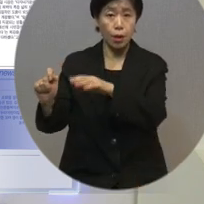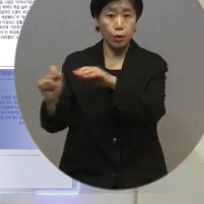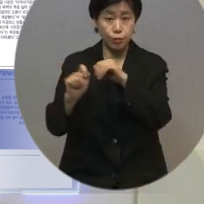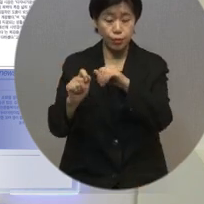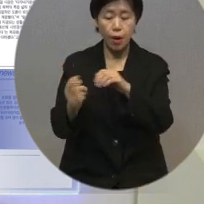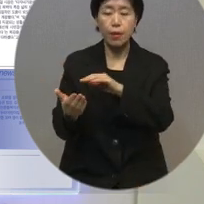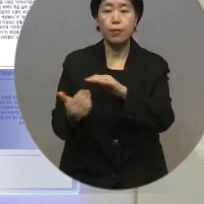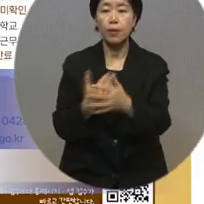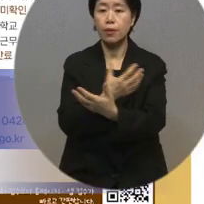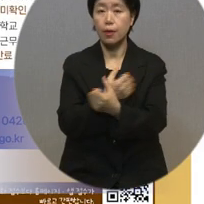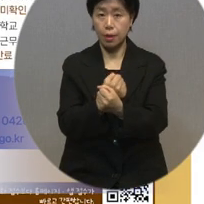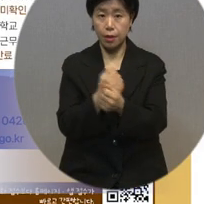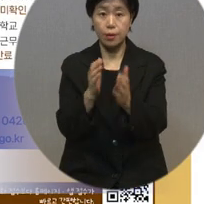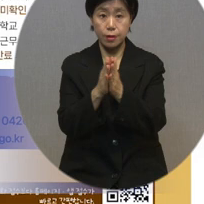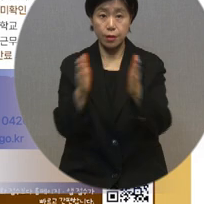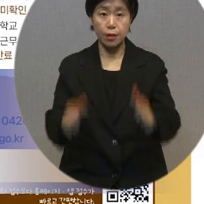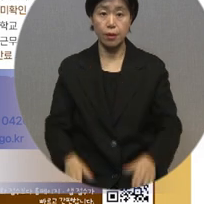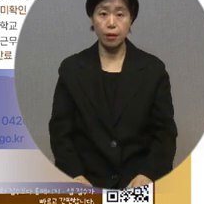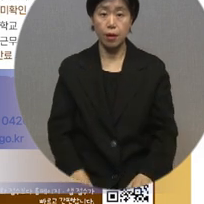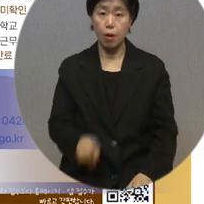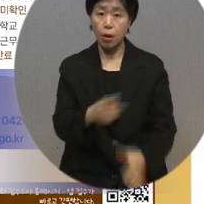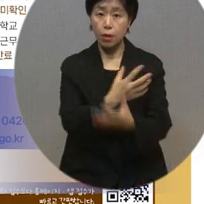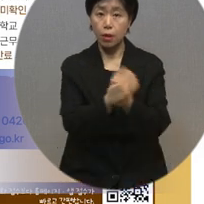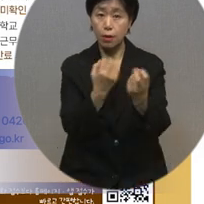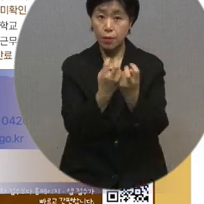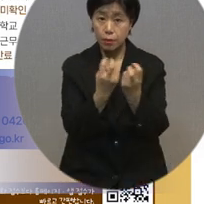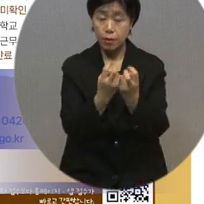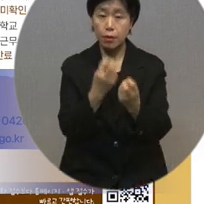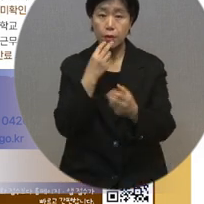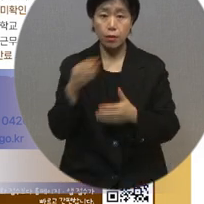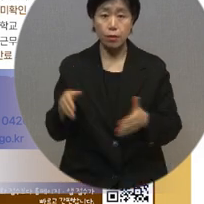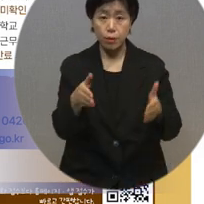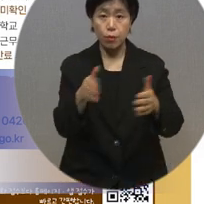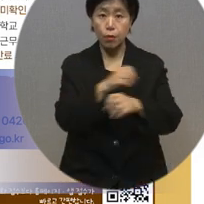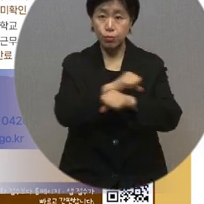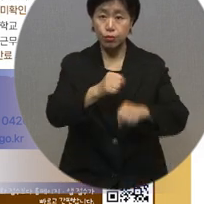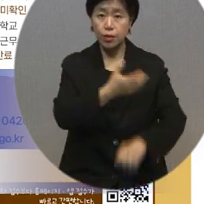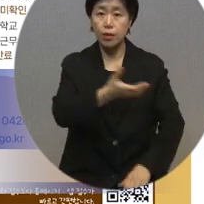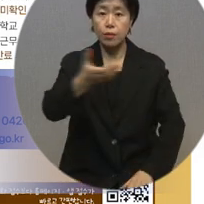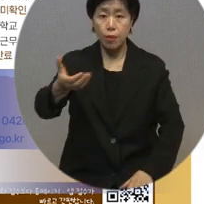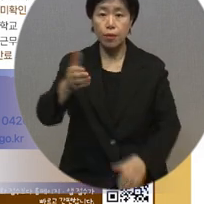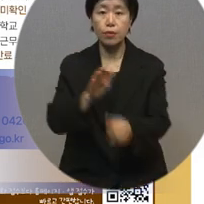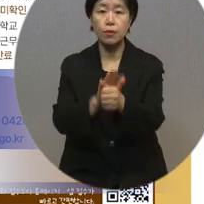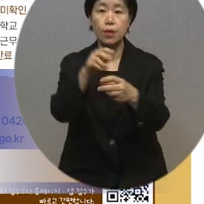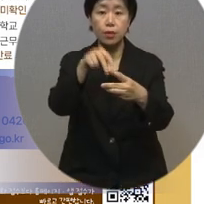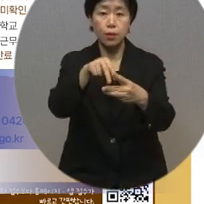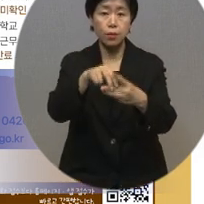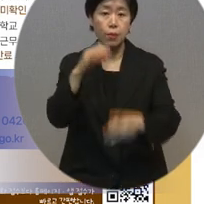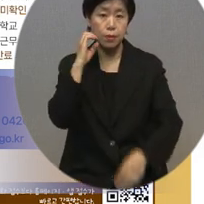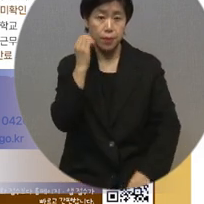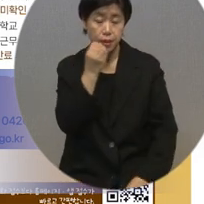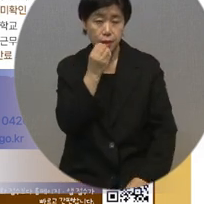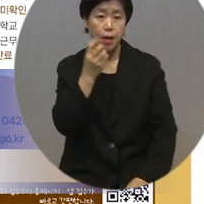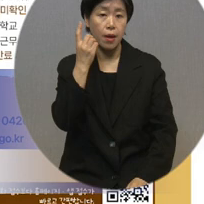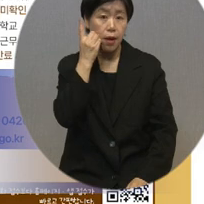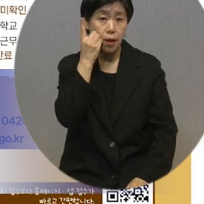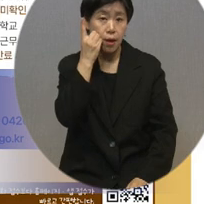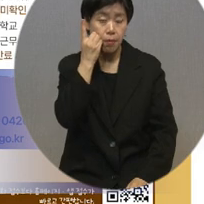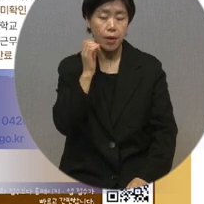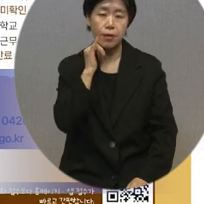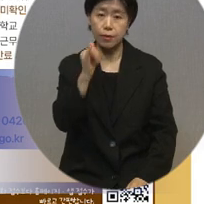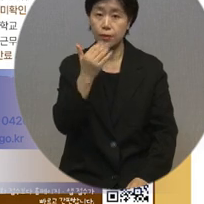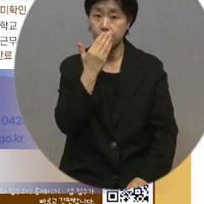예약제를 시행합니다 사전 예약은 경기도 광역 이동지원 센터 홈페이지 앱 콜센터에서 할